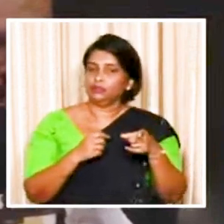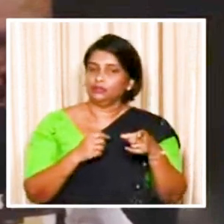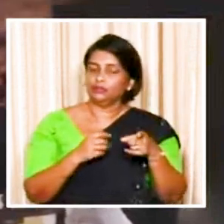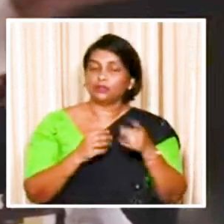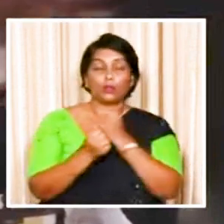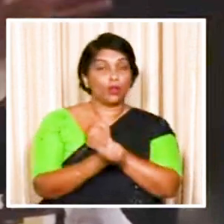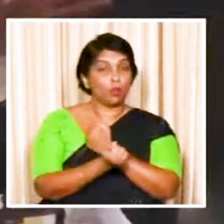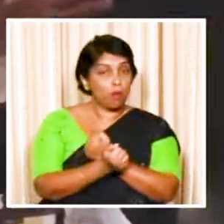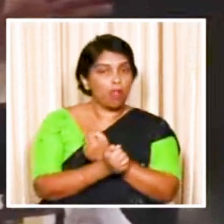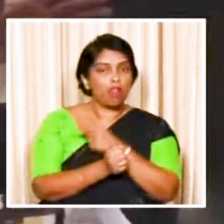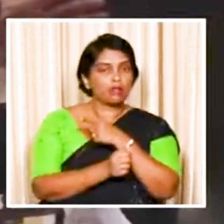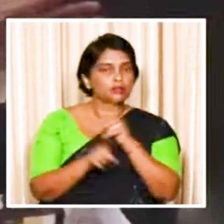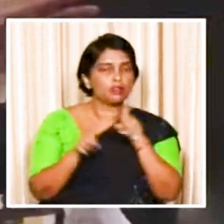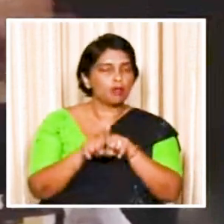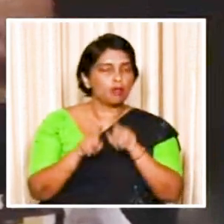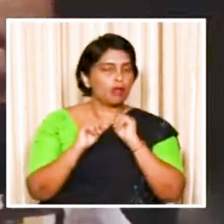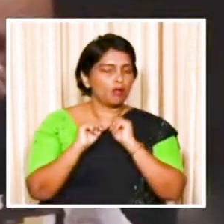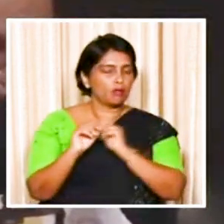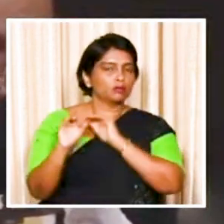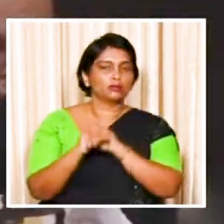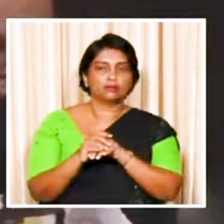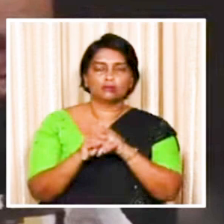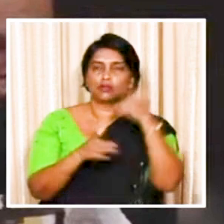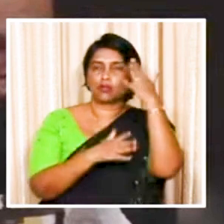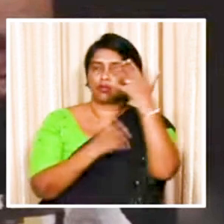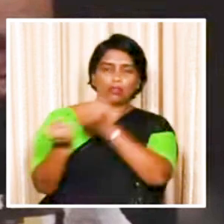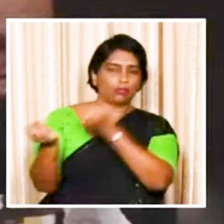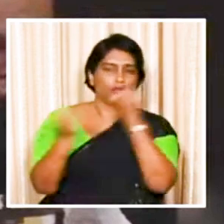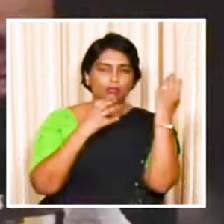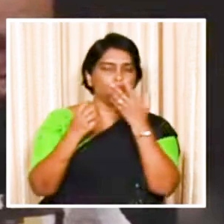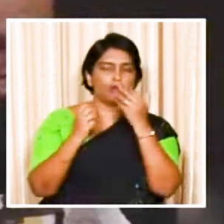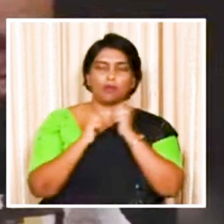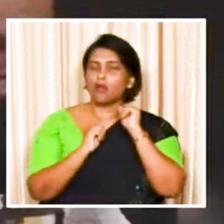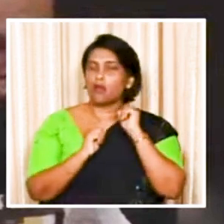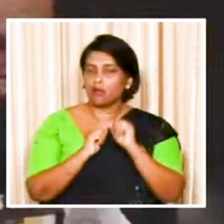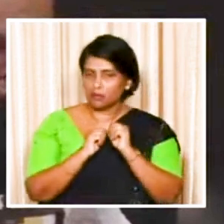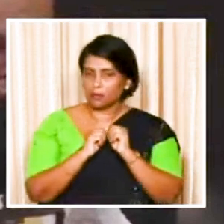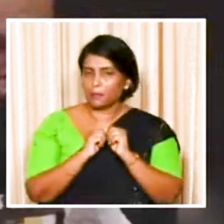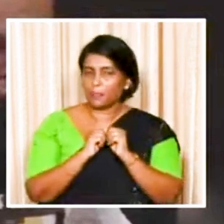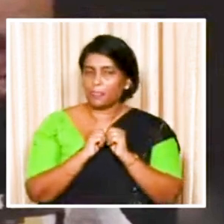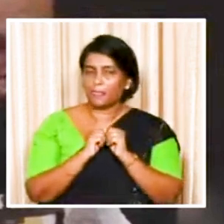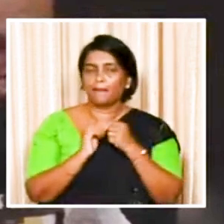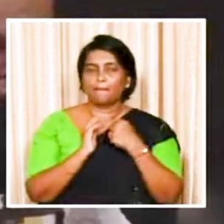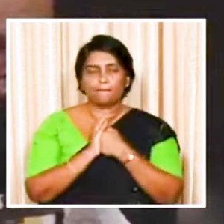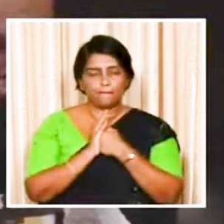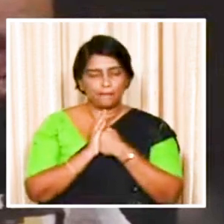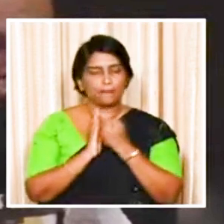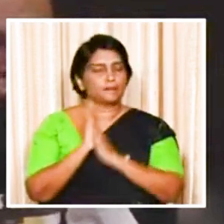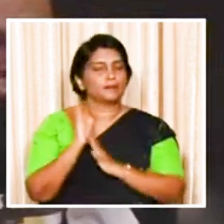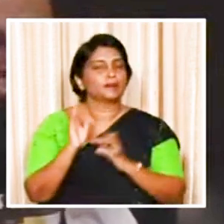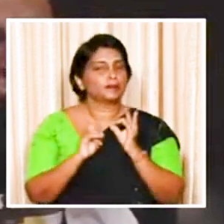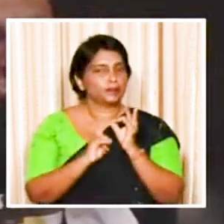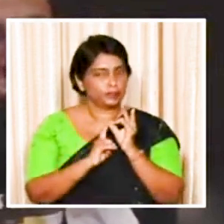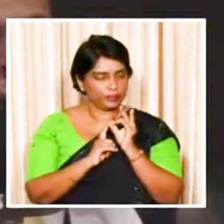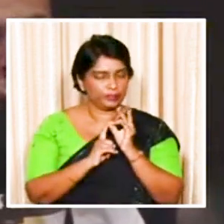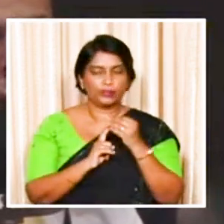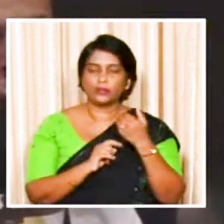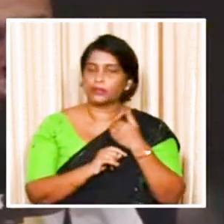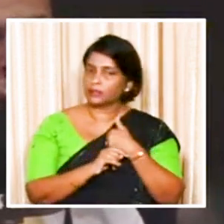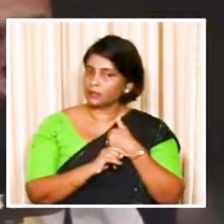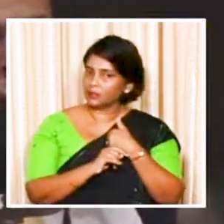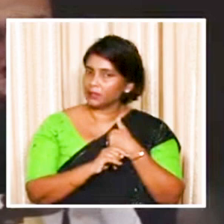சென்று அந்த கொடிகளை அறுத்தறிகிறார்கள். இன்றைக்கு மதிய நேரம் அரமணித்தியாலம் சேர்க்கப்பட்டது. கௌரவ தலைமை தாங்கும் உறுப்பினர் அவர்களே, அரமணித்தியாலம்